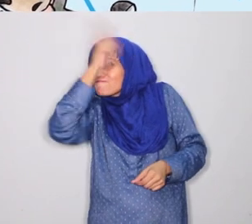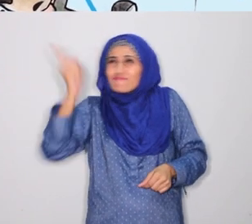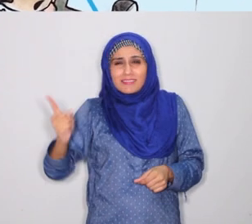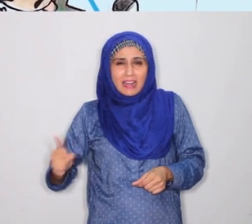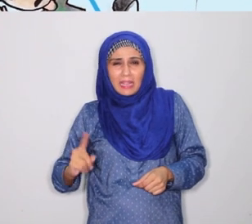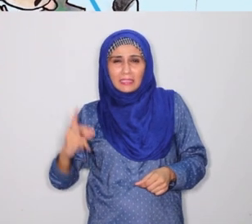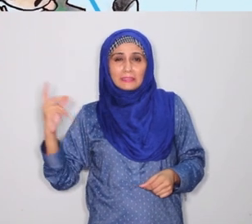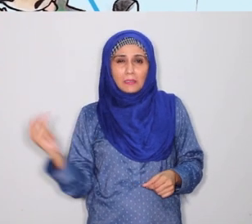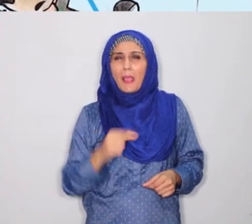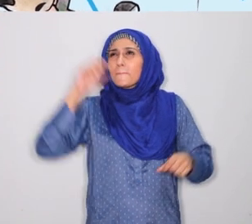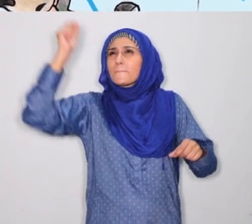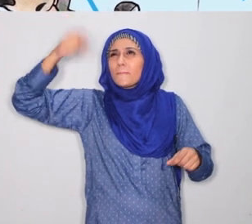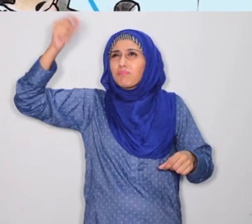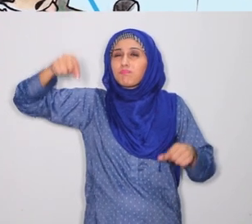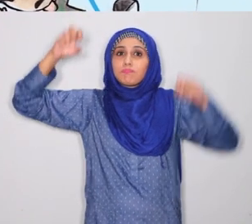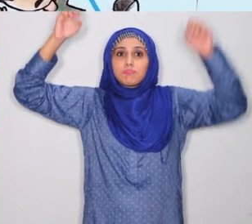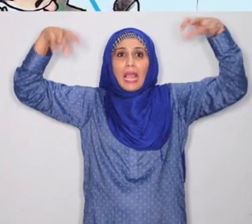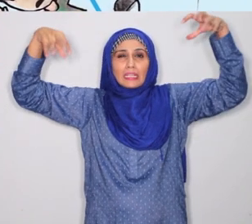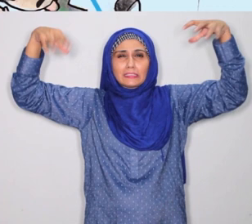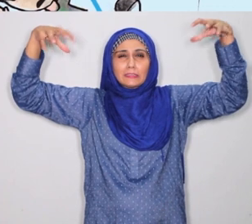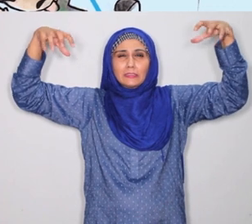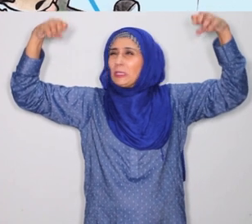बारिश बरसने लगी।